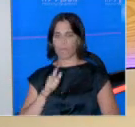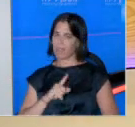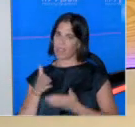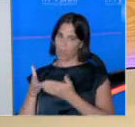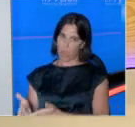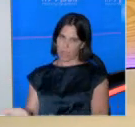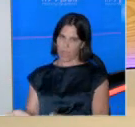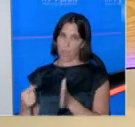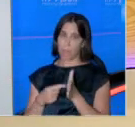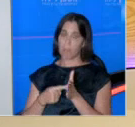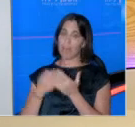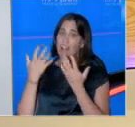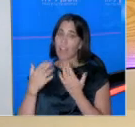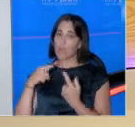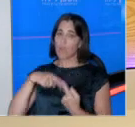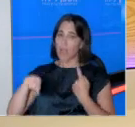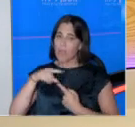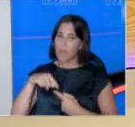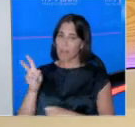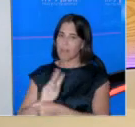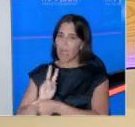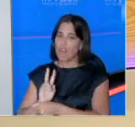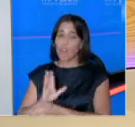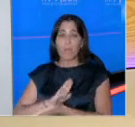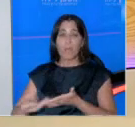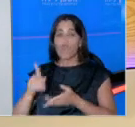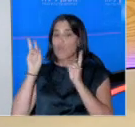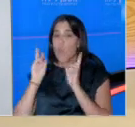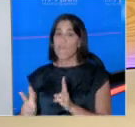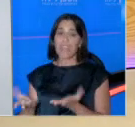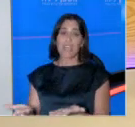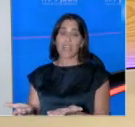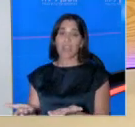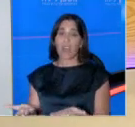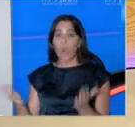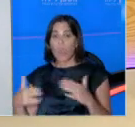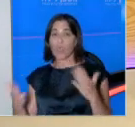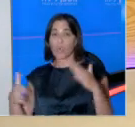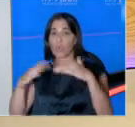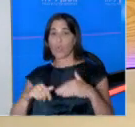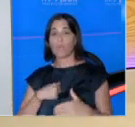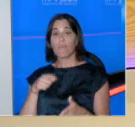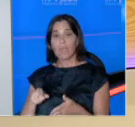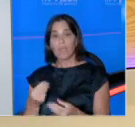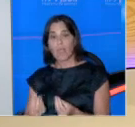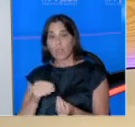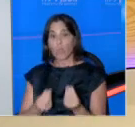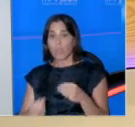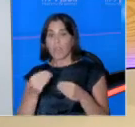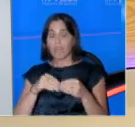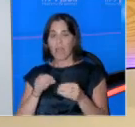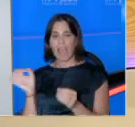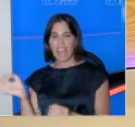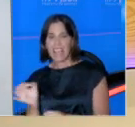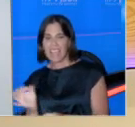עזר. כי כמות הספינים והשקרים פשוט לא חדלה מלהציף אותנו. וזה טובל